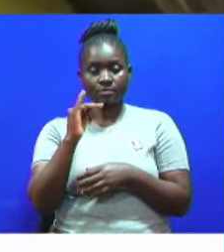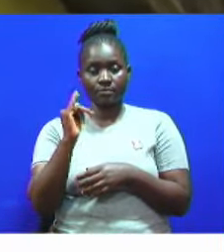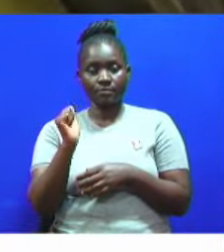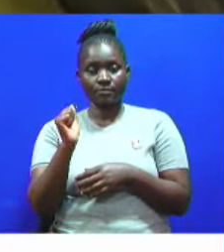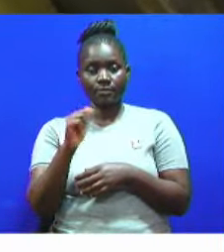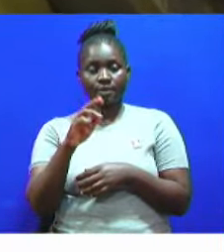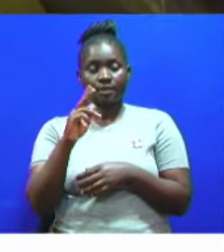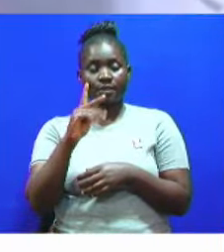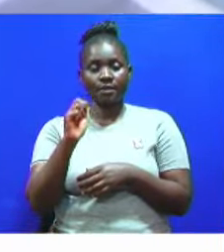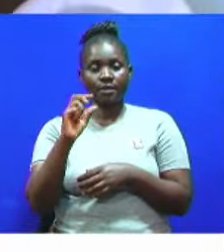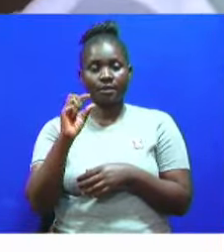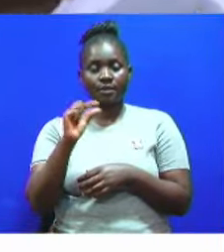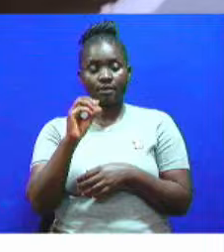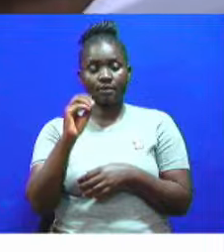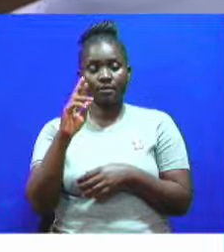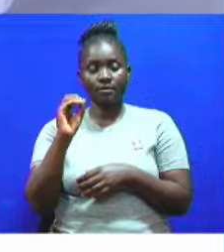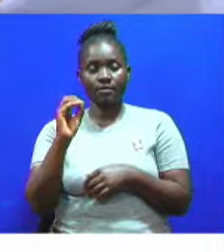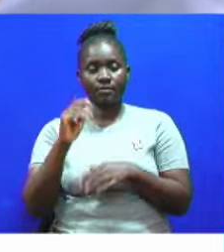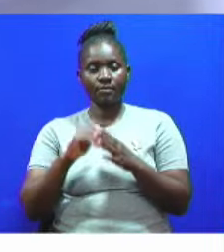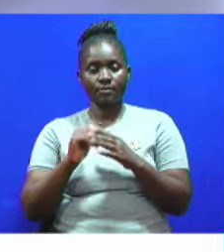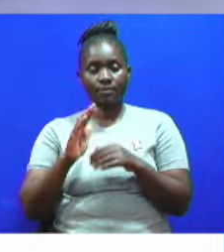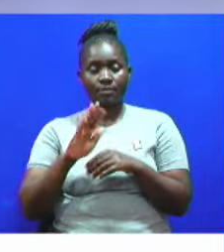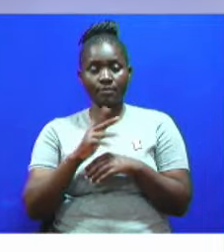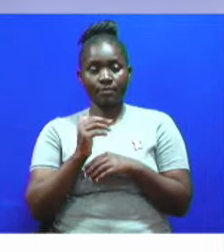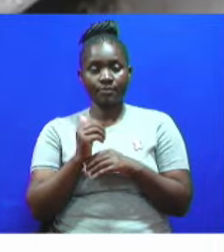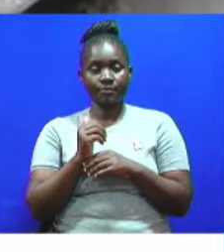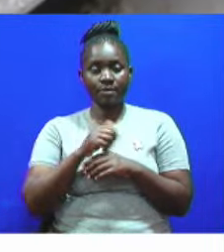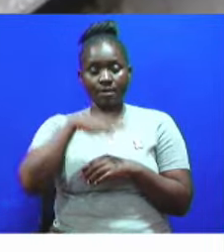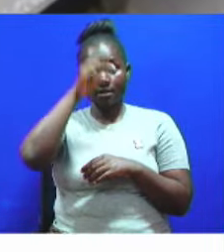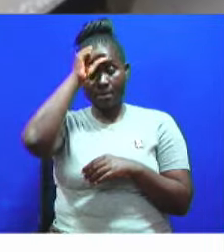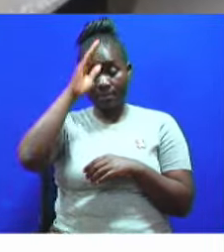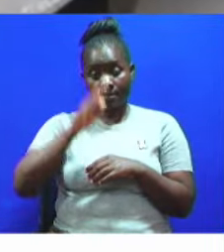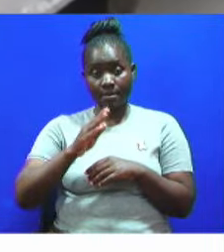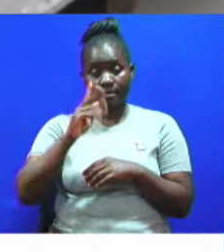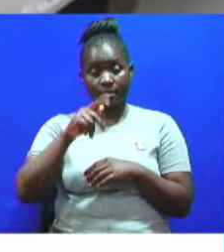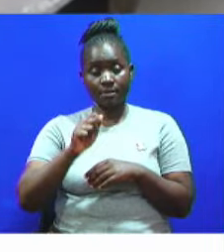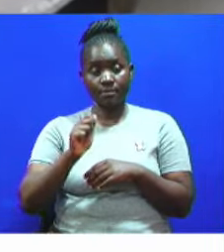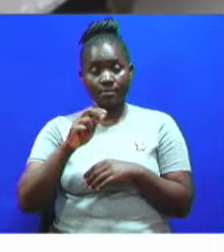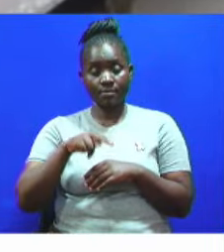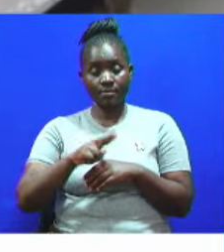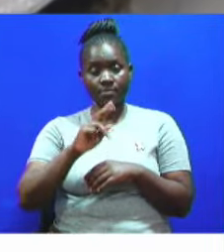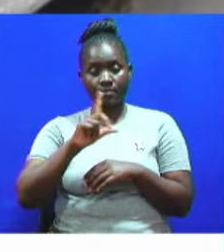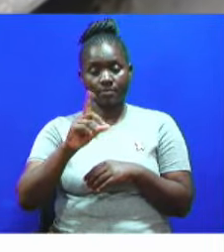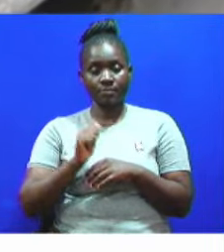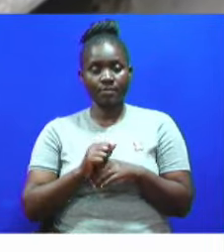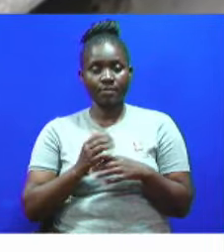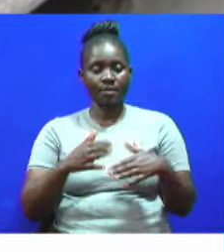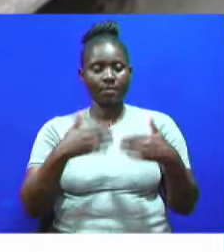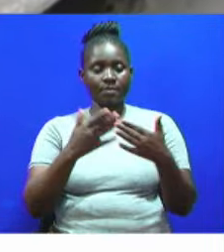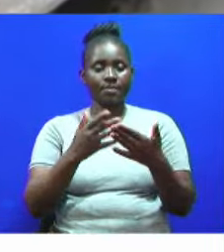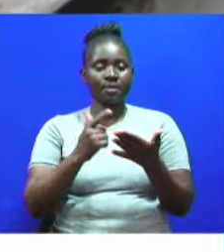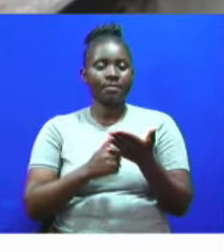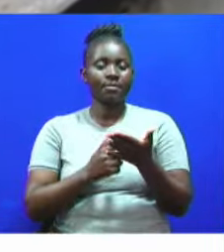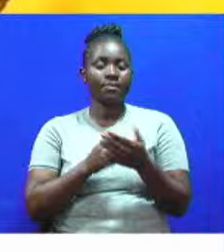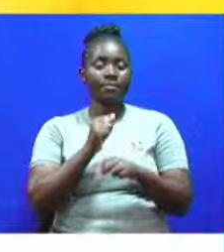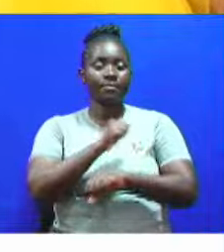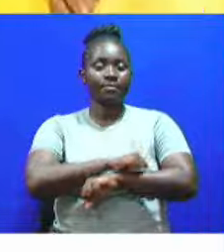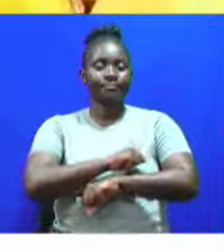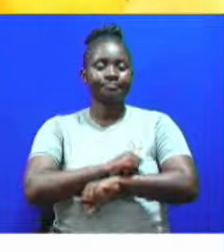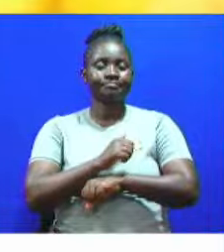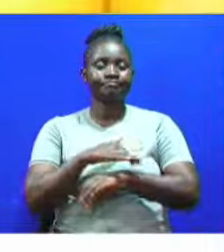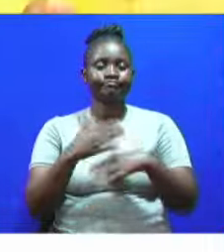borabu enga kio mugava na wye county ya Kisi Simba Arati arenge korotota okwena ni wechi cheki chechi basari